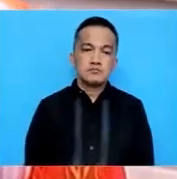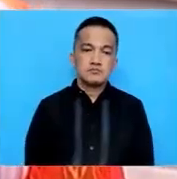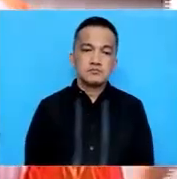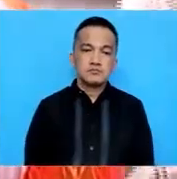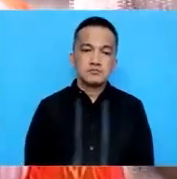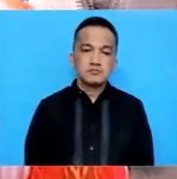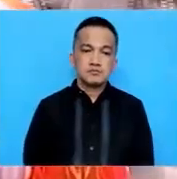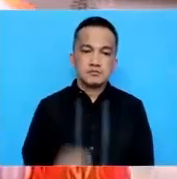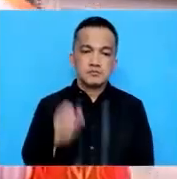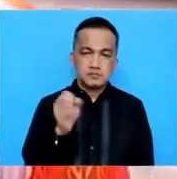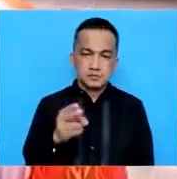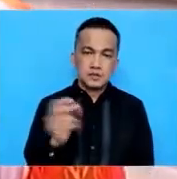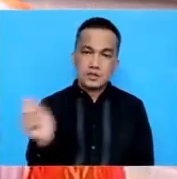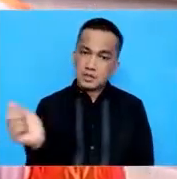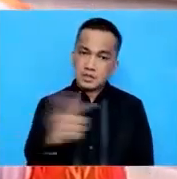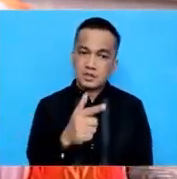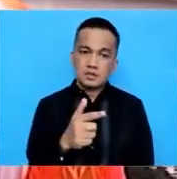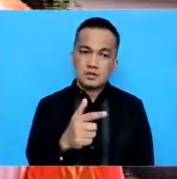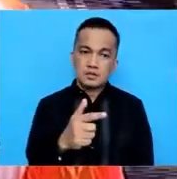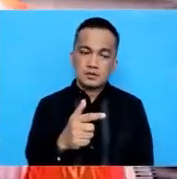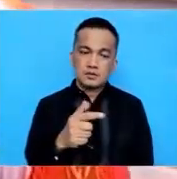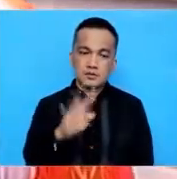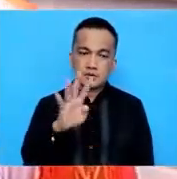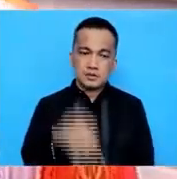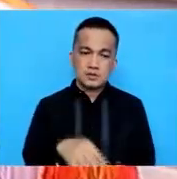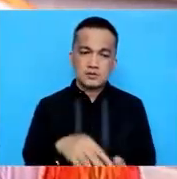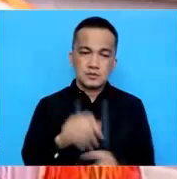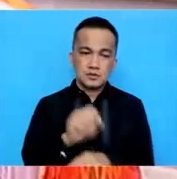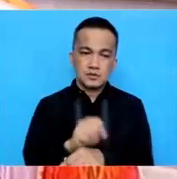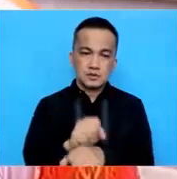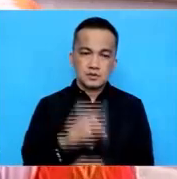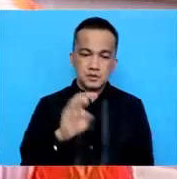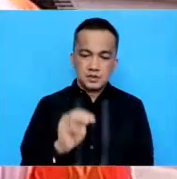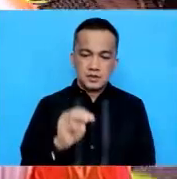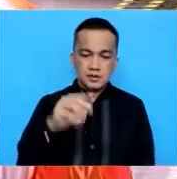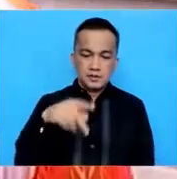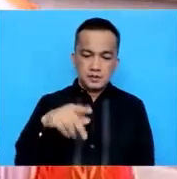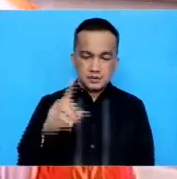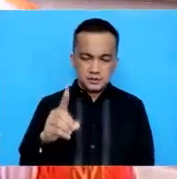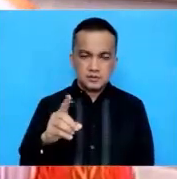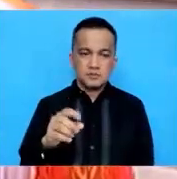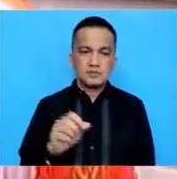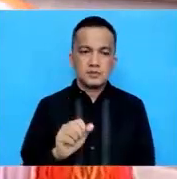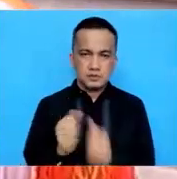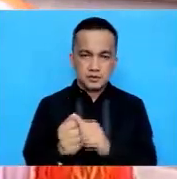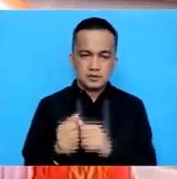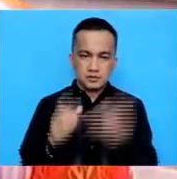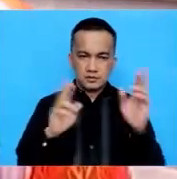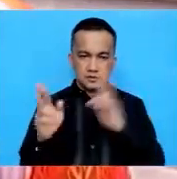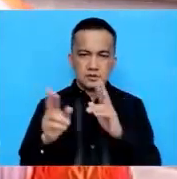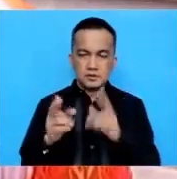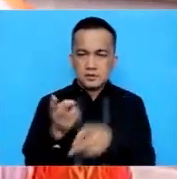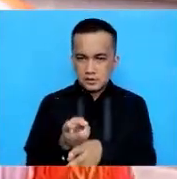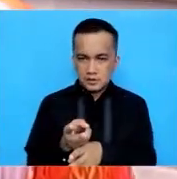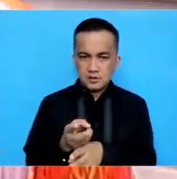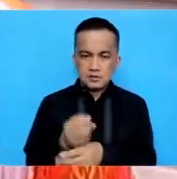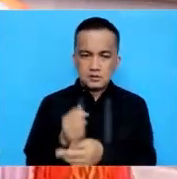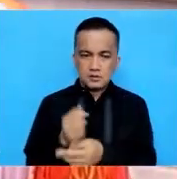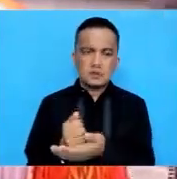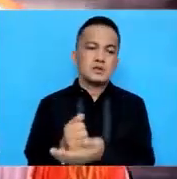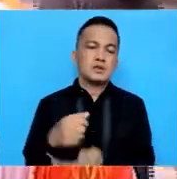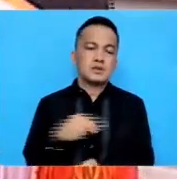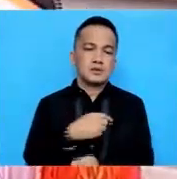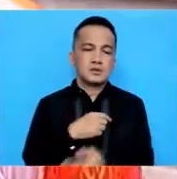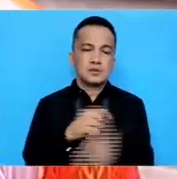Dinidirekta natin ang lahat ng 4,000 personnel ng Manila Police District na maging alerto, mapagmatsyag at tulungan ang ating